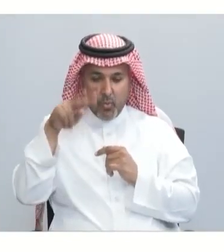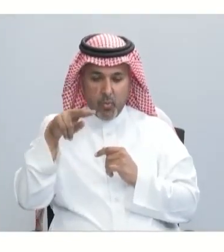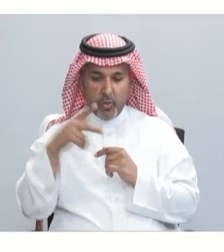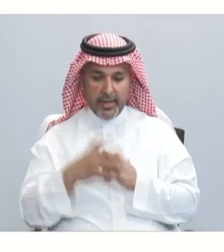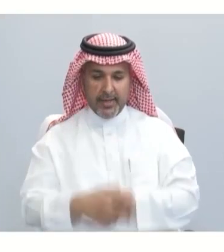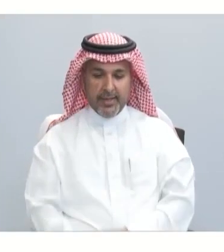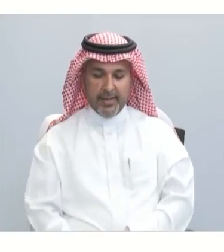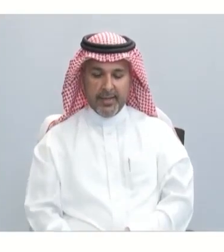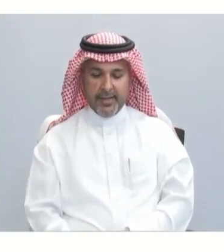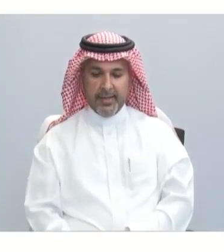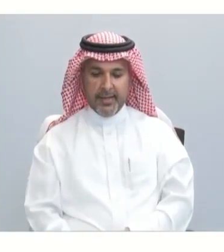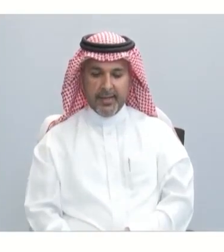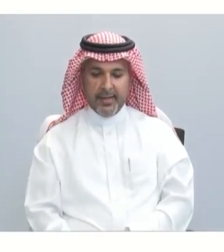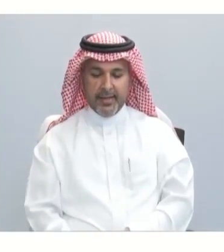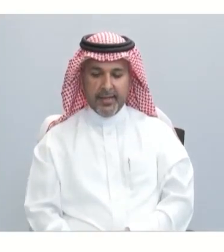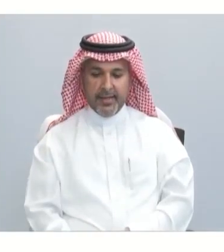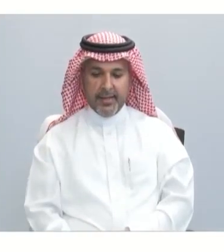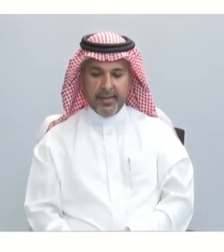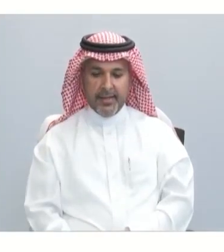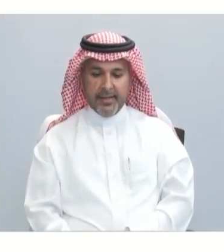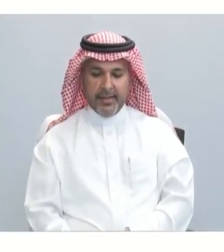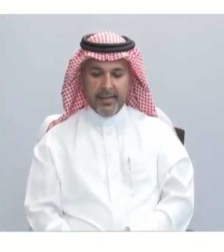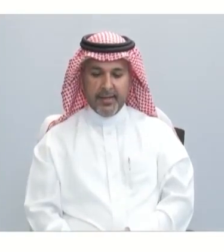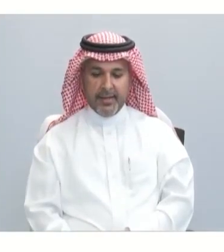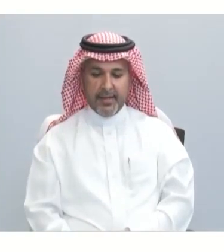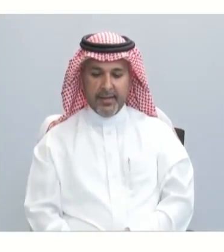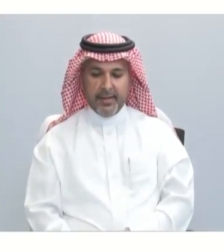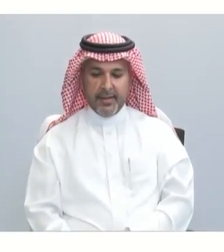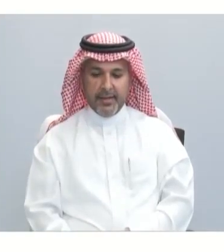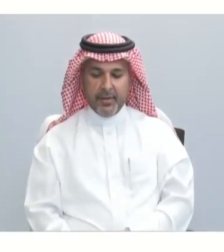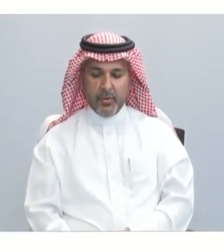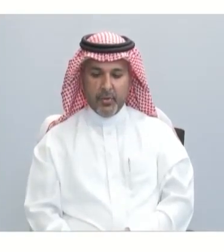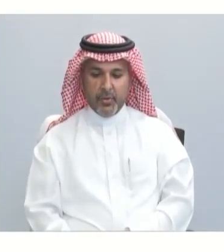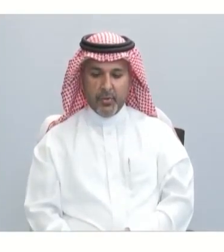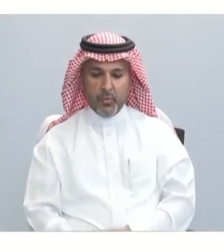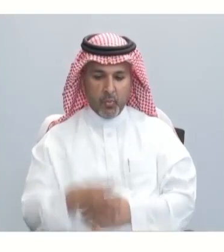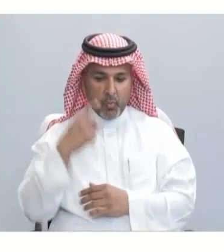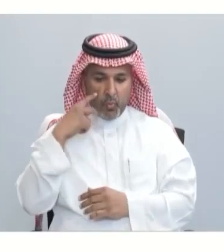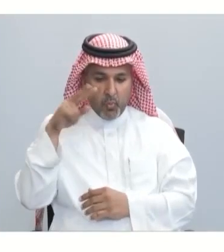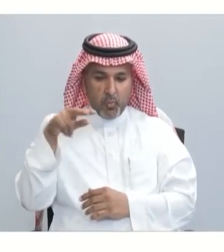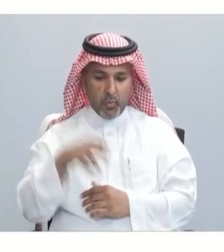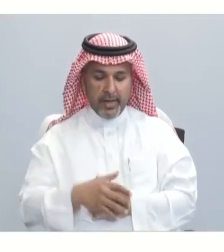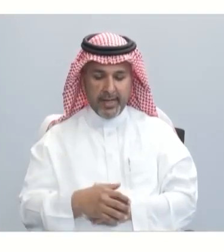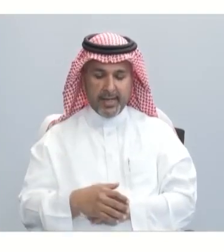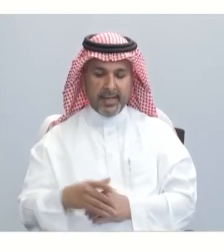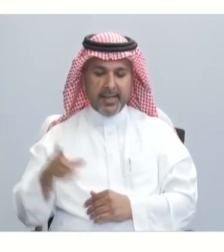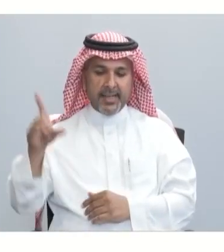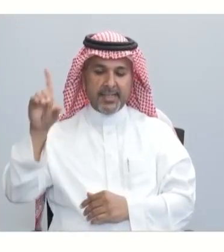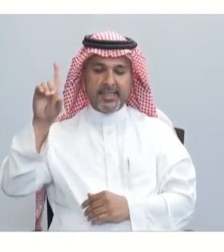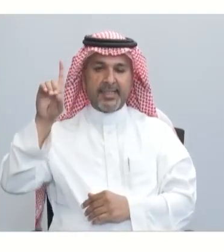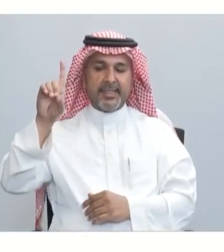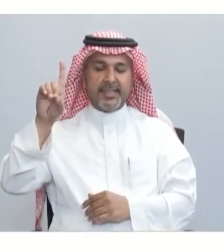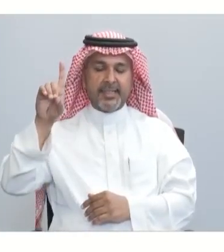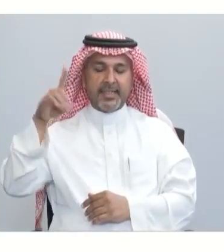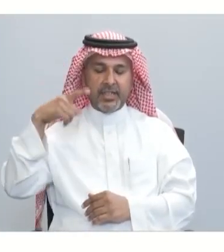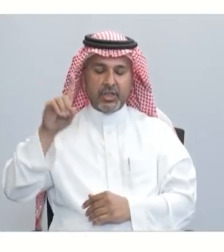الداله اللي تستعمل لايجاد سعر الخيمه اللي سعرها دي ريالا اللي